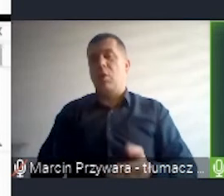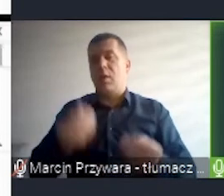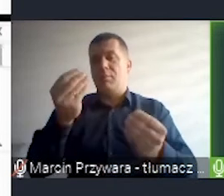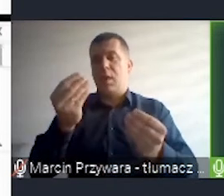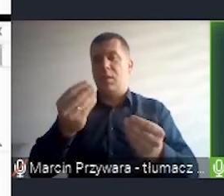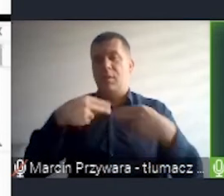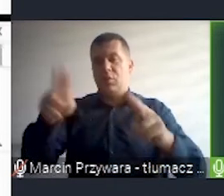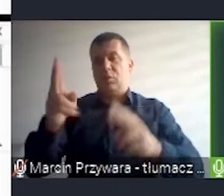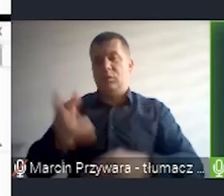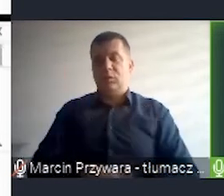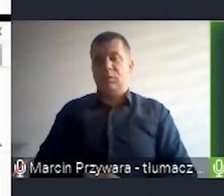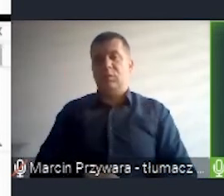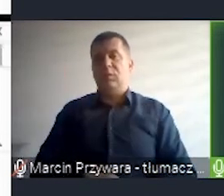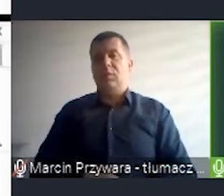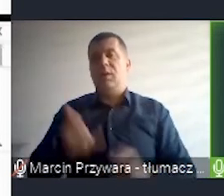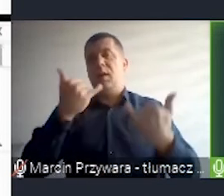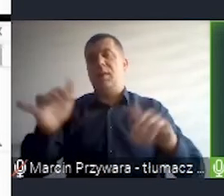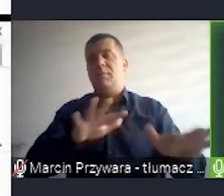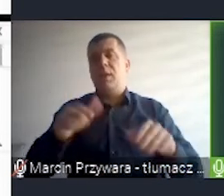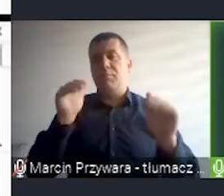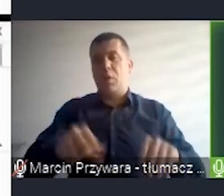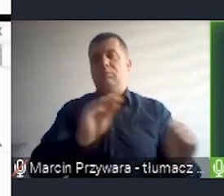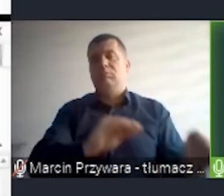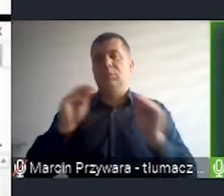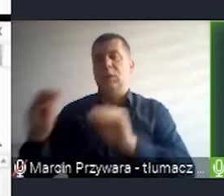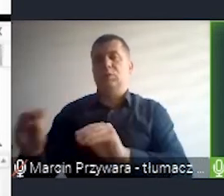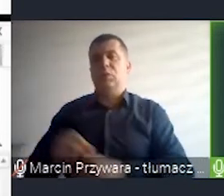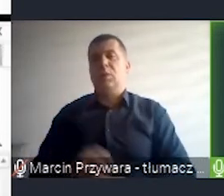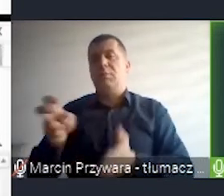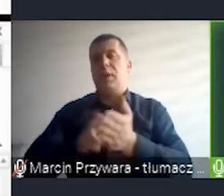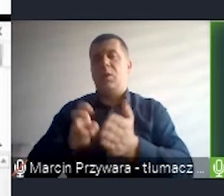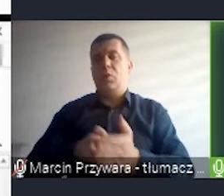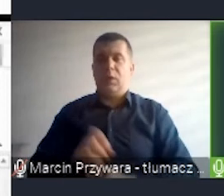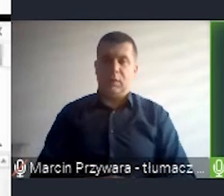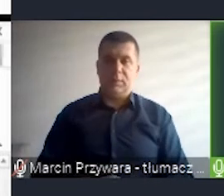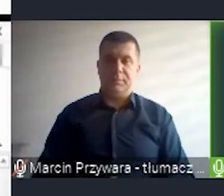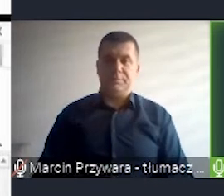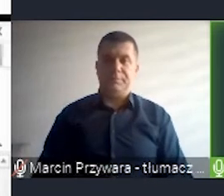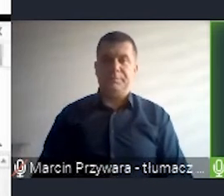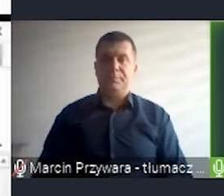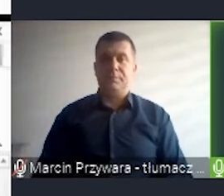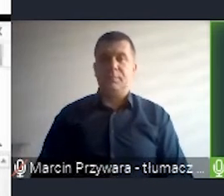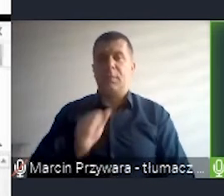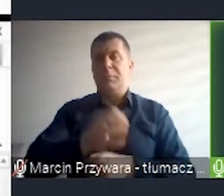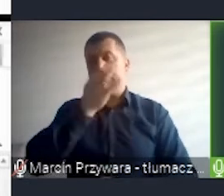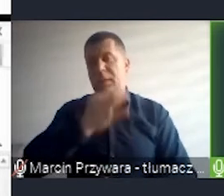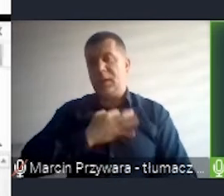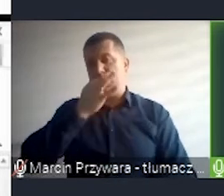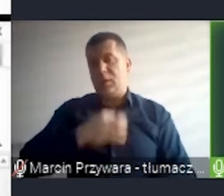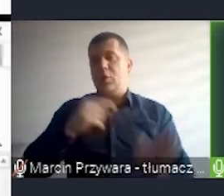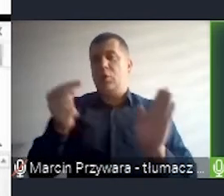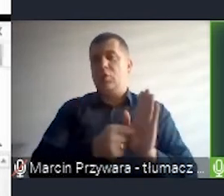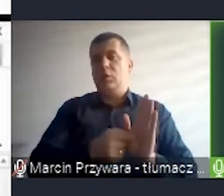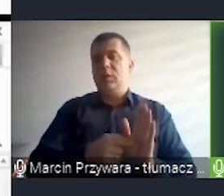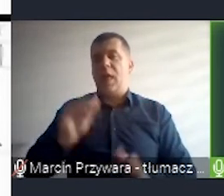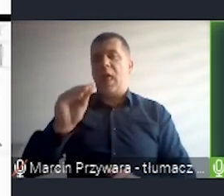pieniądze zwrócić, kiedy w innym miejscu po prostu ich brakuje. Pojawiają się pytania dotyczące